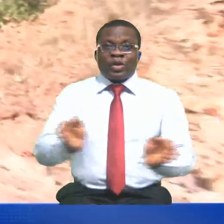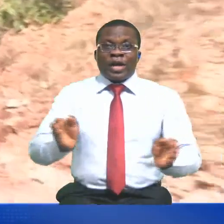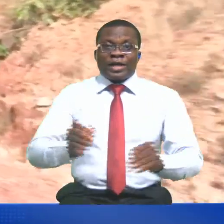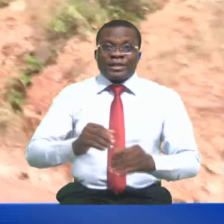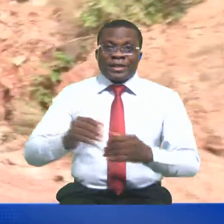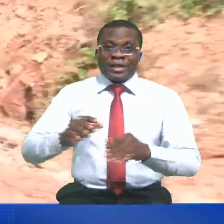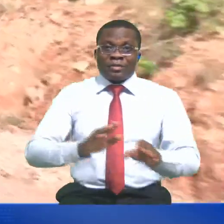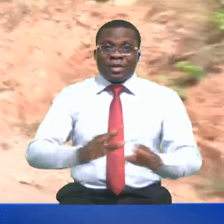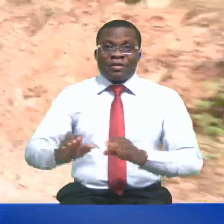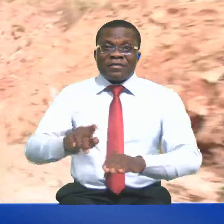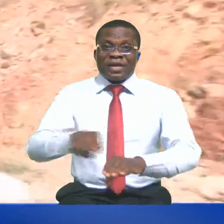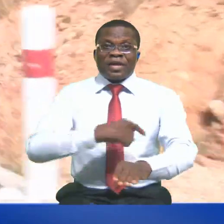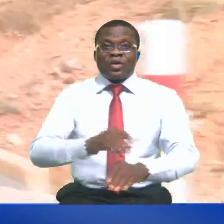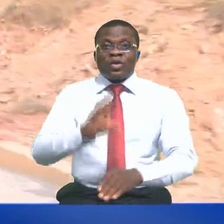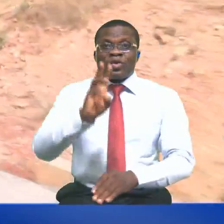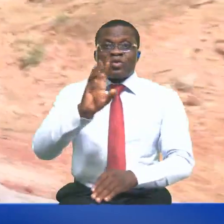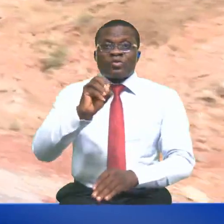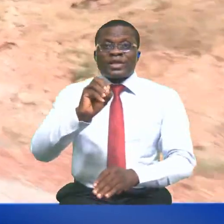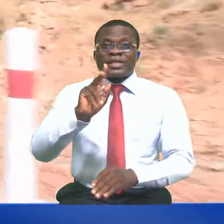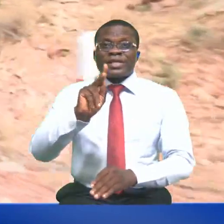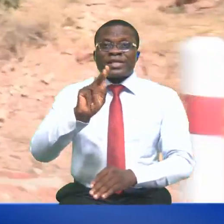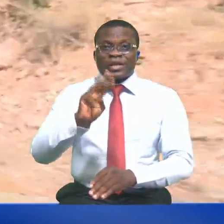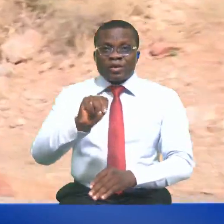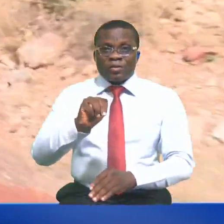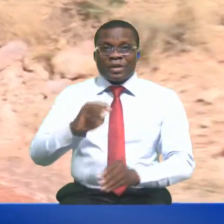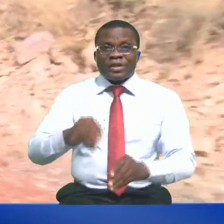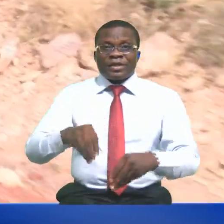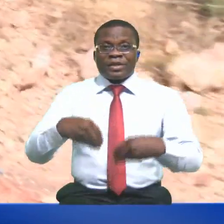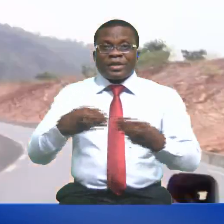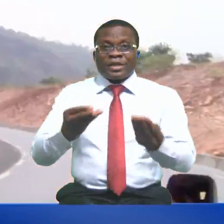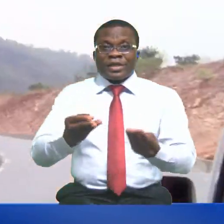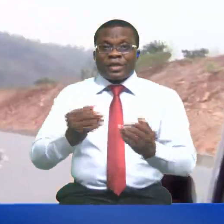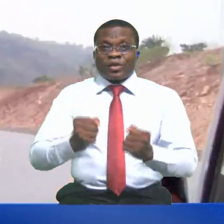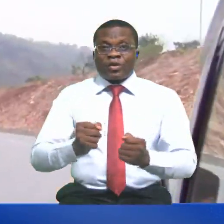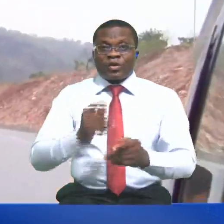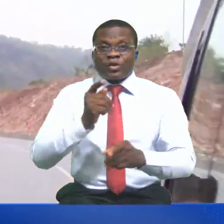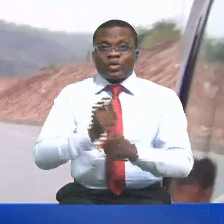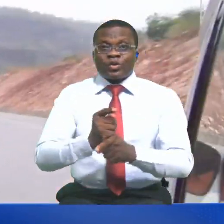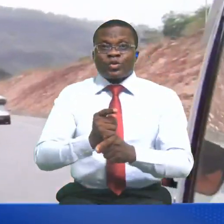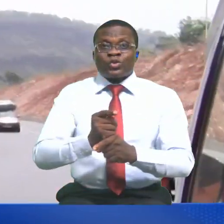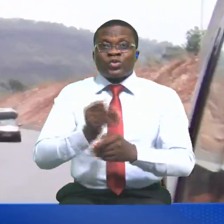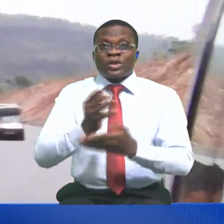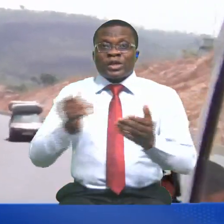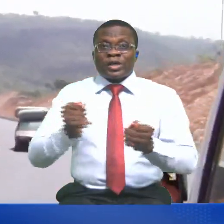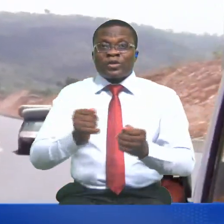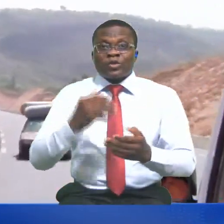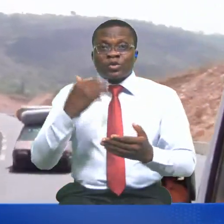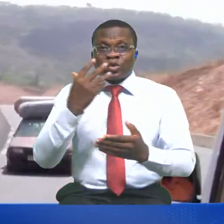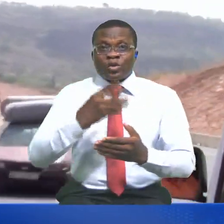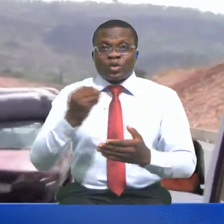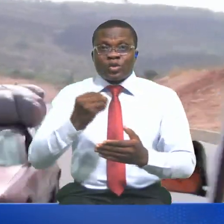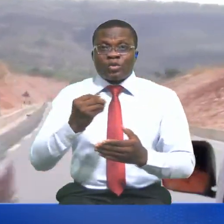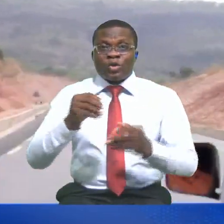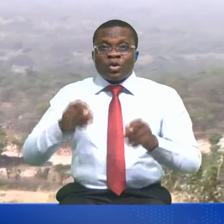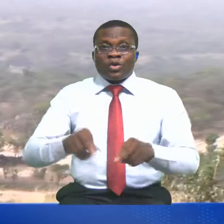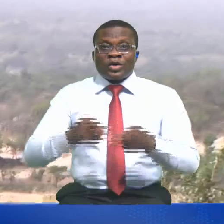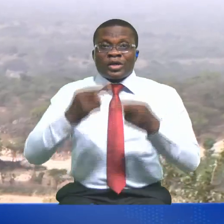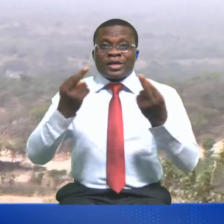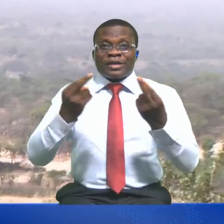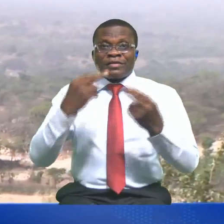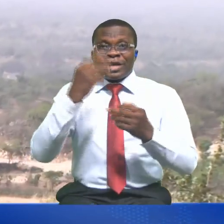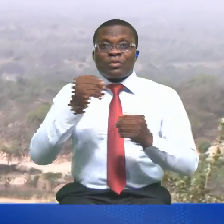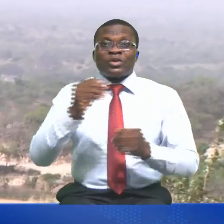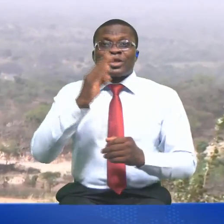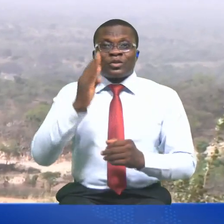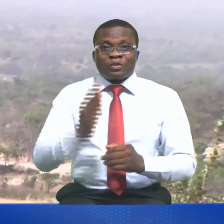bitumée, longue de 60 km, qui offre à perte de vue un paysage pittoresque révélant la beauté du Bénin.